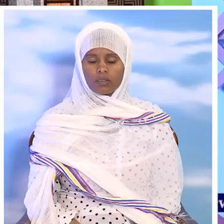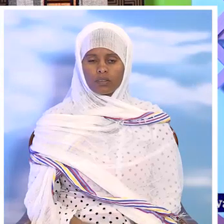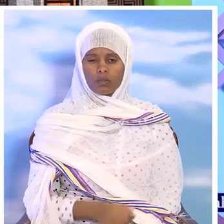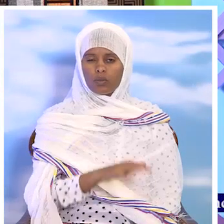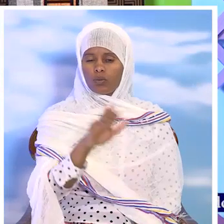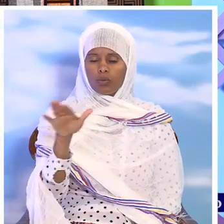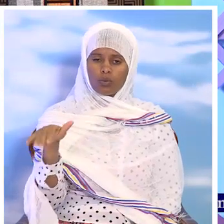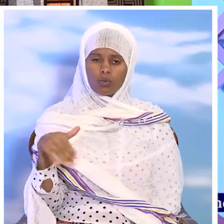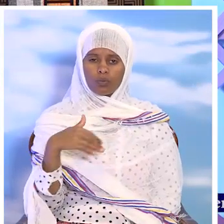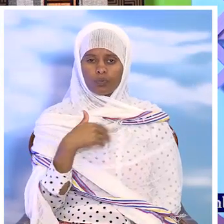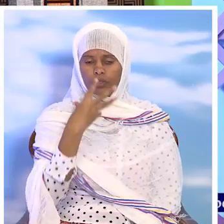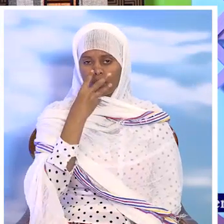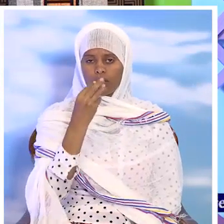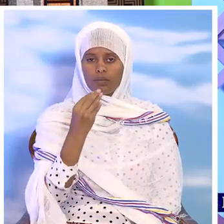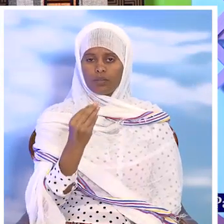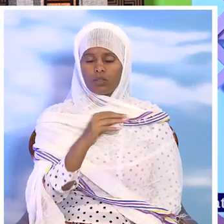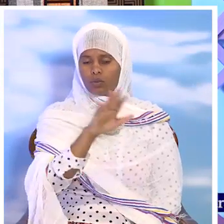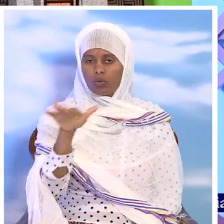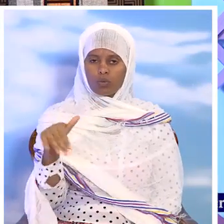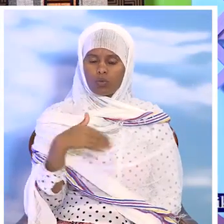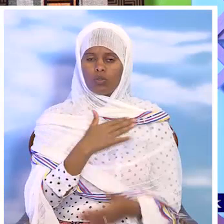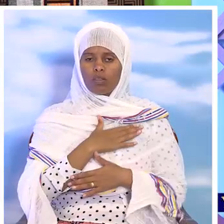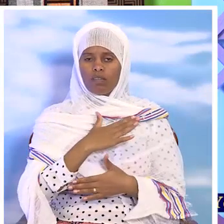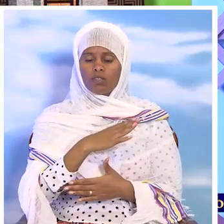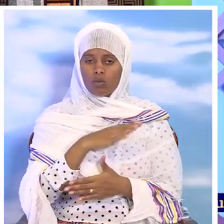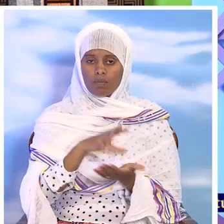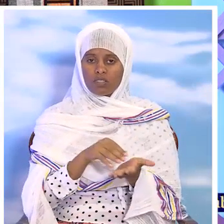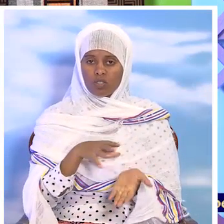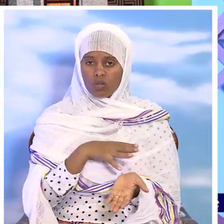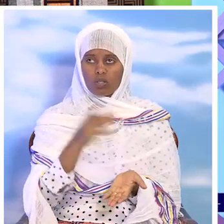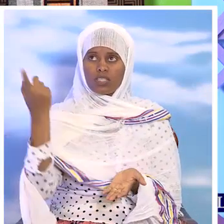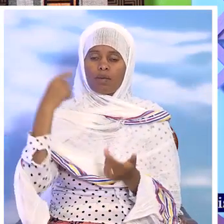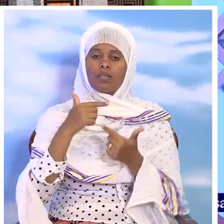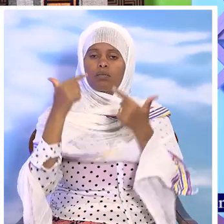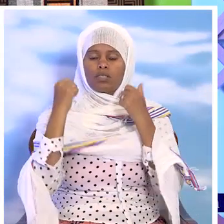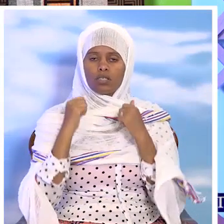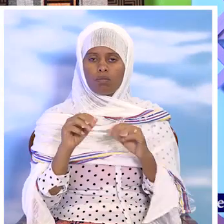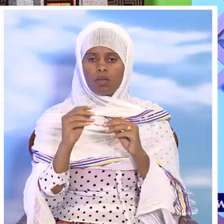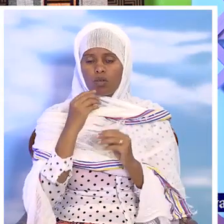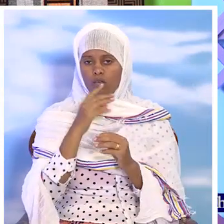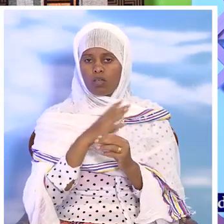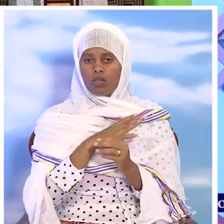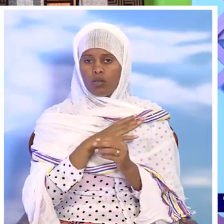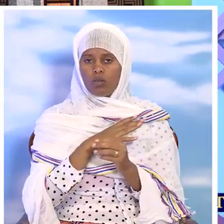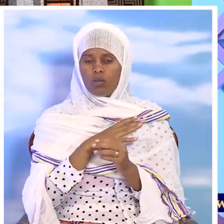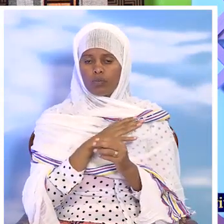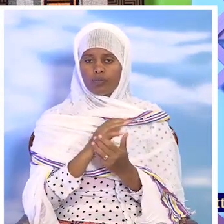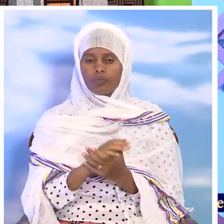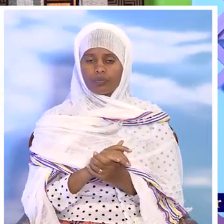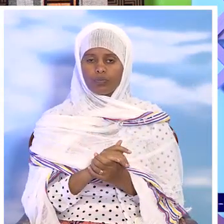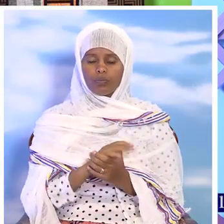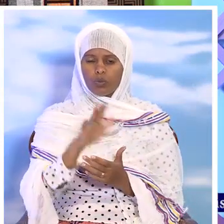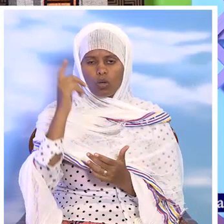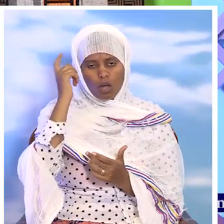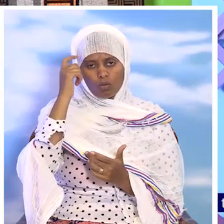ኩሉ ነፍሲ ኩሉ ንፋሳልን ዝብል ንእግዚኣብሔር ይመስግን ኢሉ ገሊፅዎ ዘሎ ዓይነ ኩሉ ነፍስ ሴፎቻከ ኩሉ ዓይነ